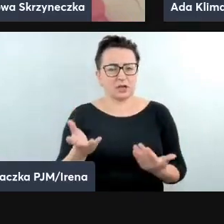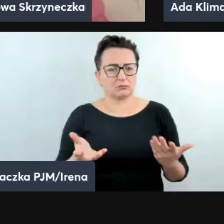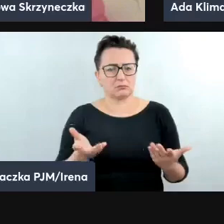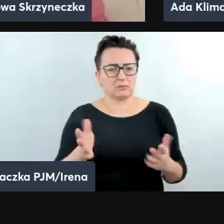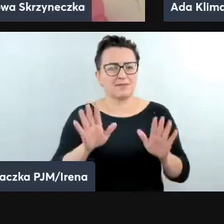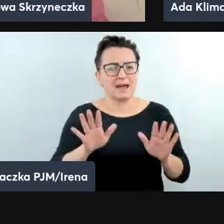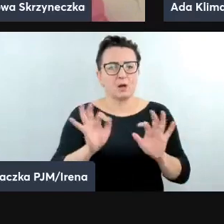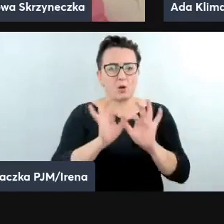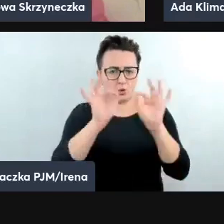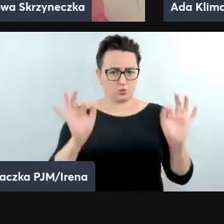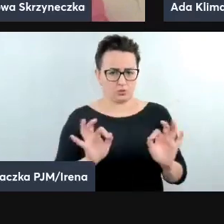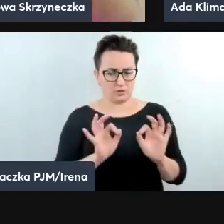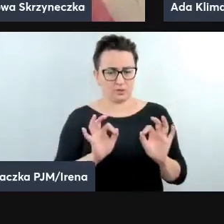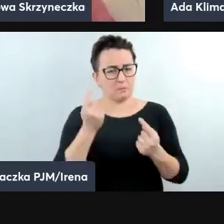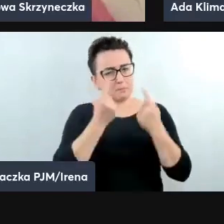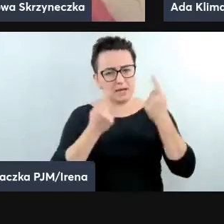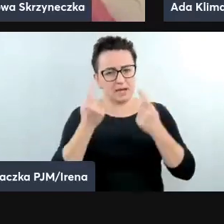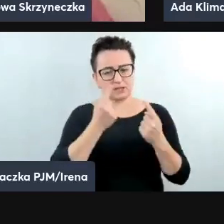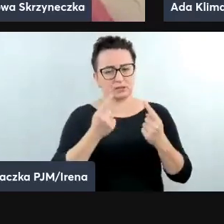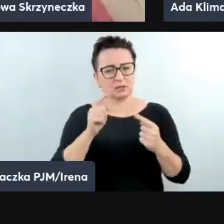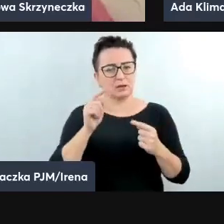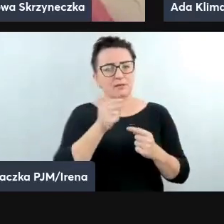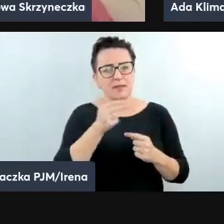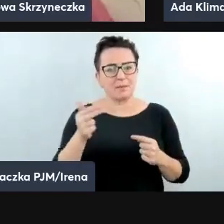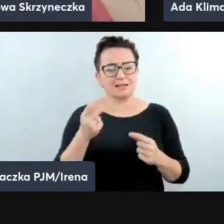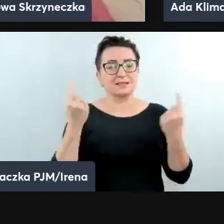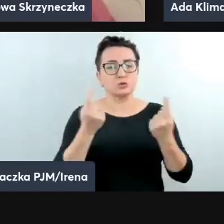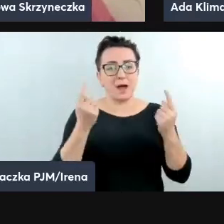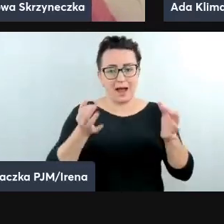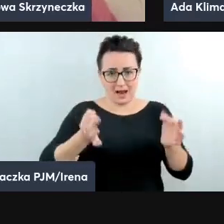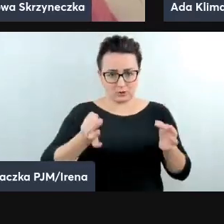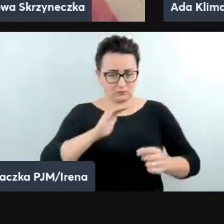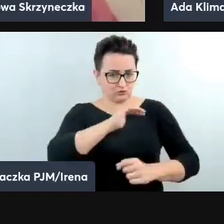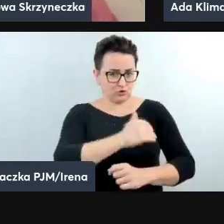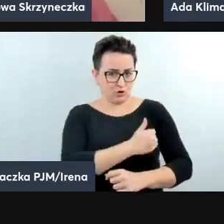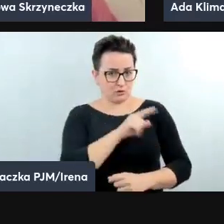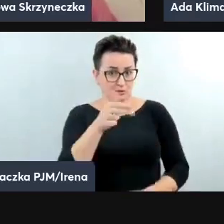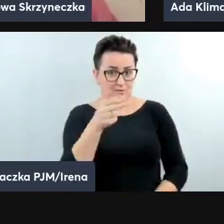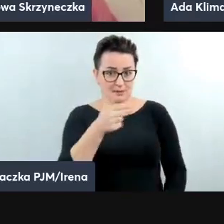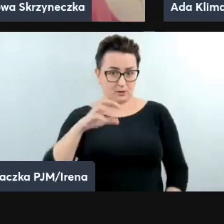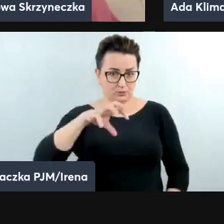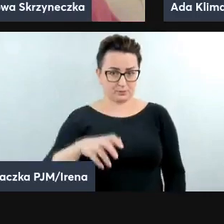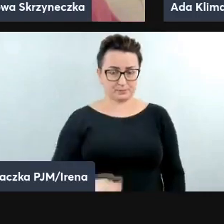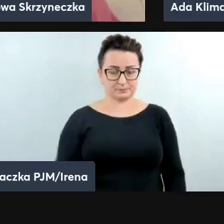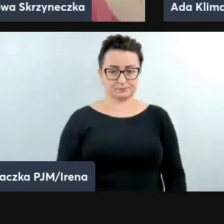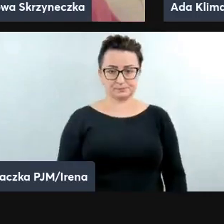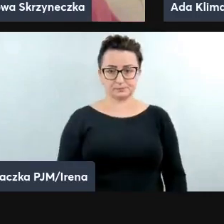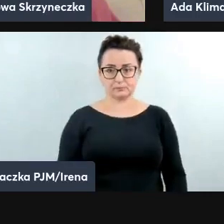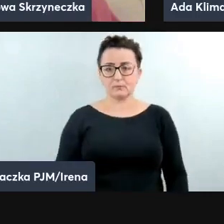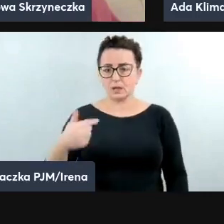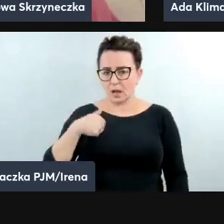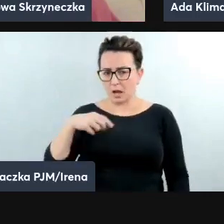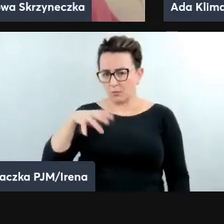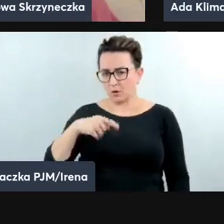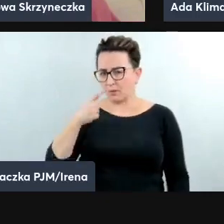takiej aktualnej sytuacji w szkołach a propos tego tematu? No ja bym powiedziała, że jest kiepsko, ale że jest różnie. Znaczy jakby z tego